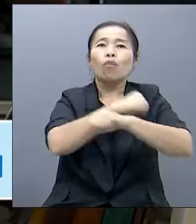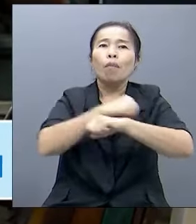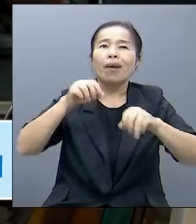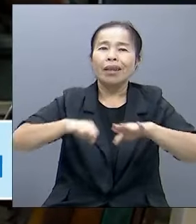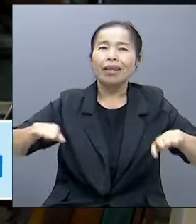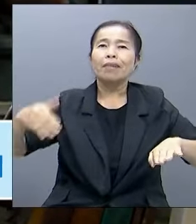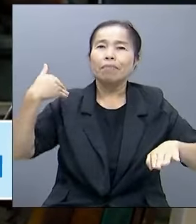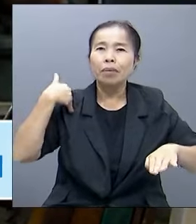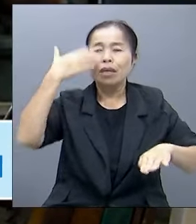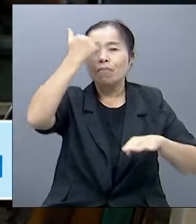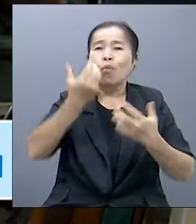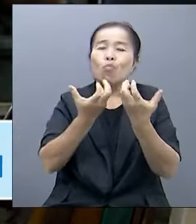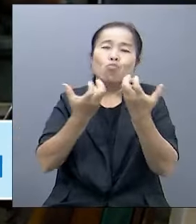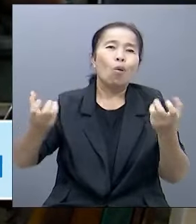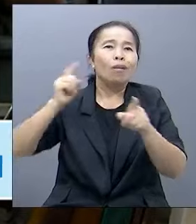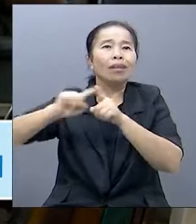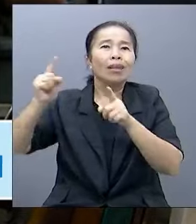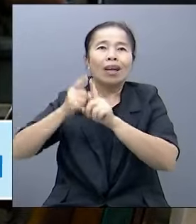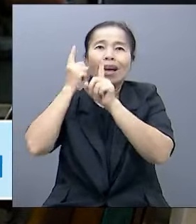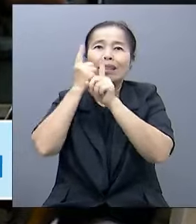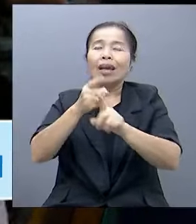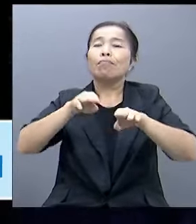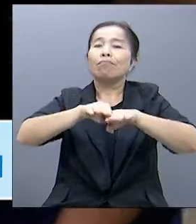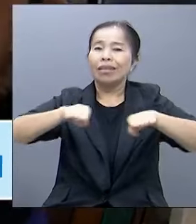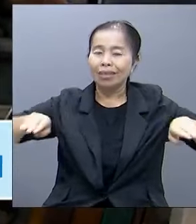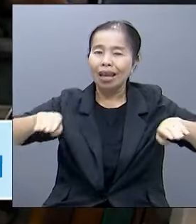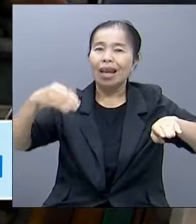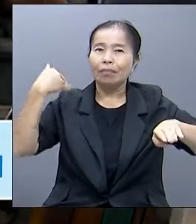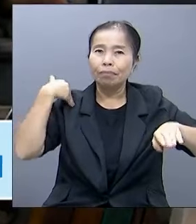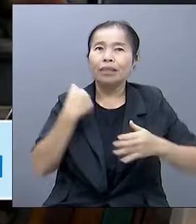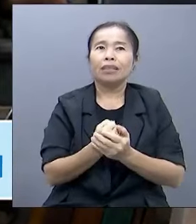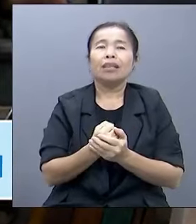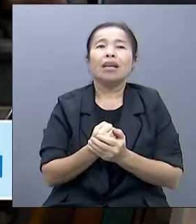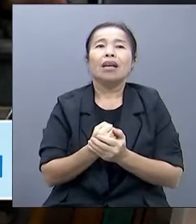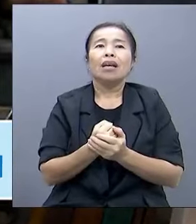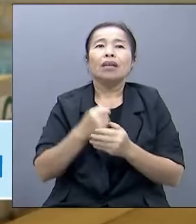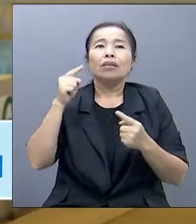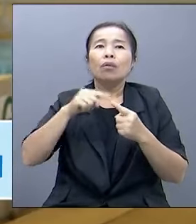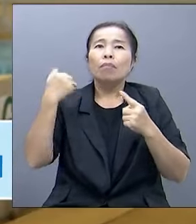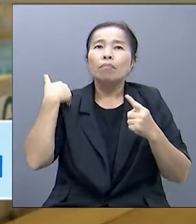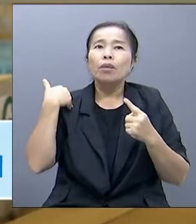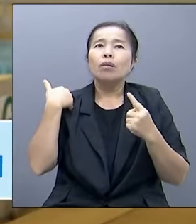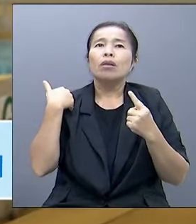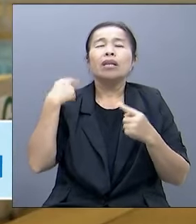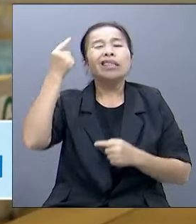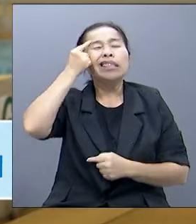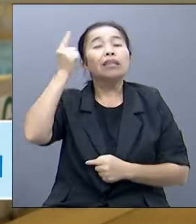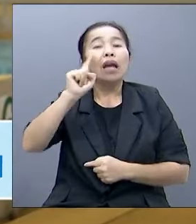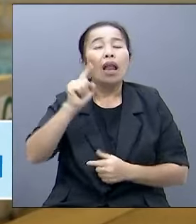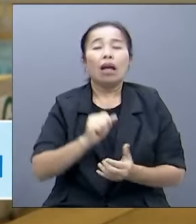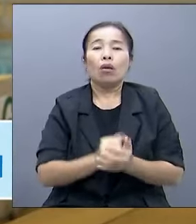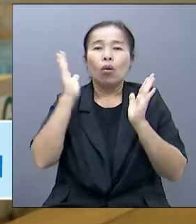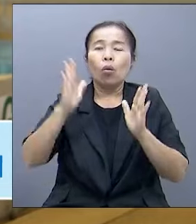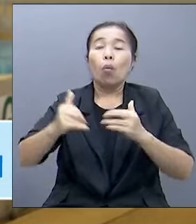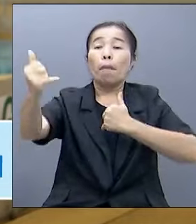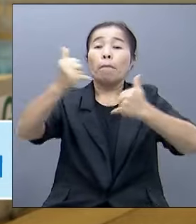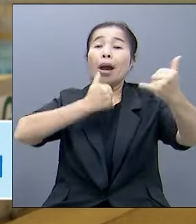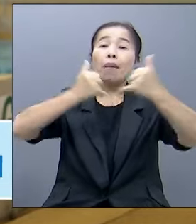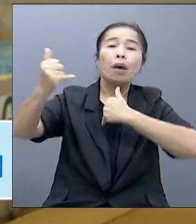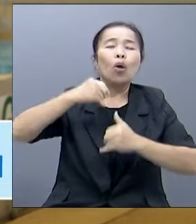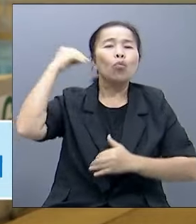อุปกรณ์มาตรฐานในเรื่องของศิลปะเข้าไปร่วมด้วยคือเรามีความคิดเห็นว่าคนมาวิ่งมาเดินทุกวัน